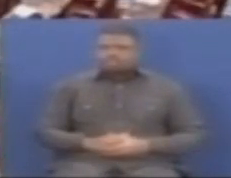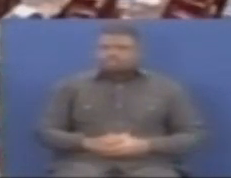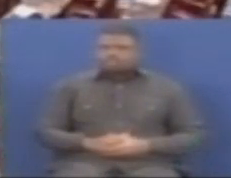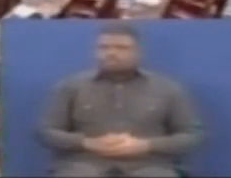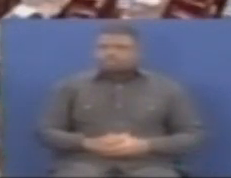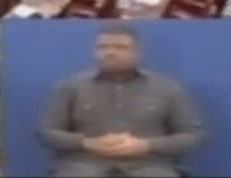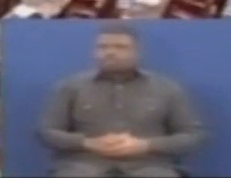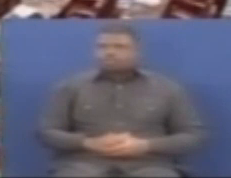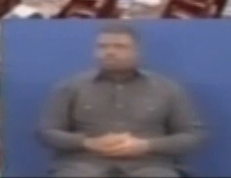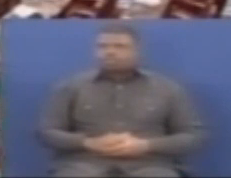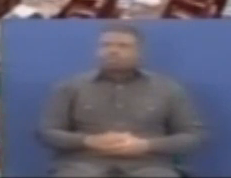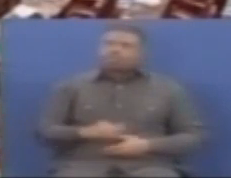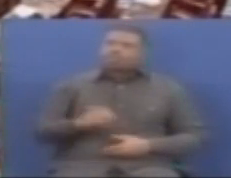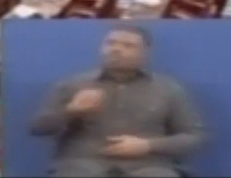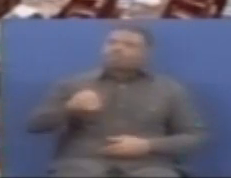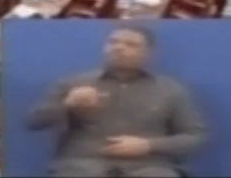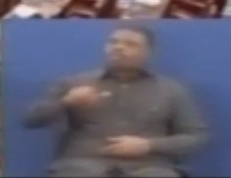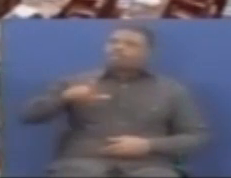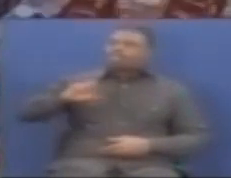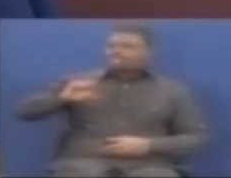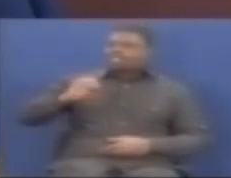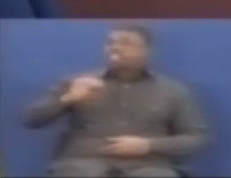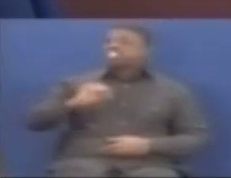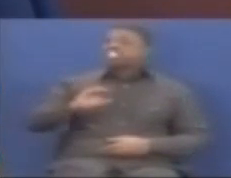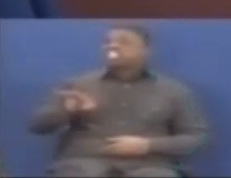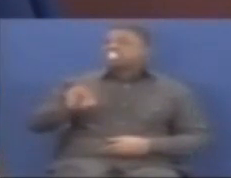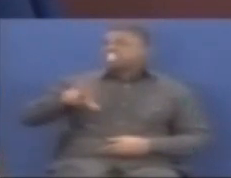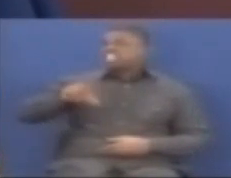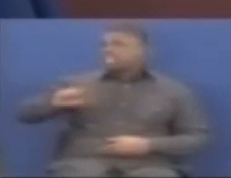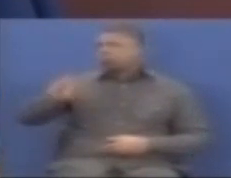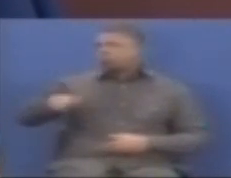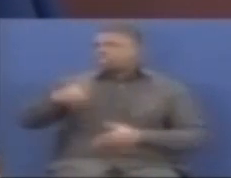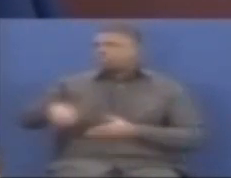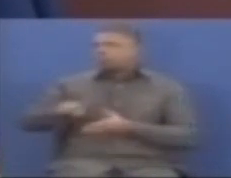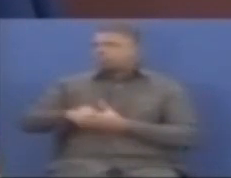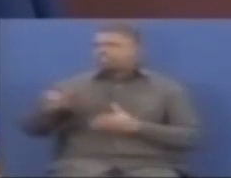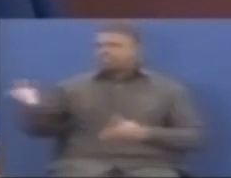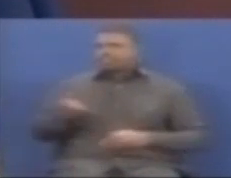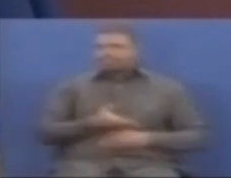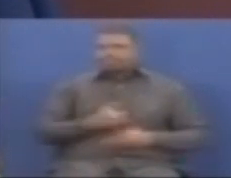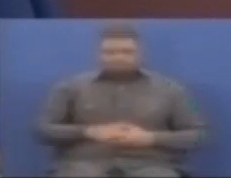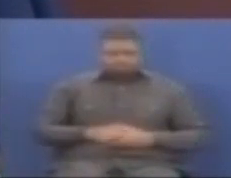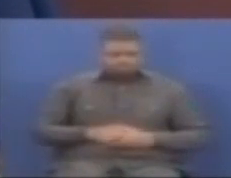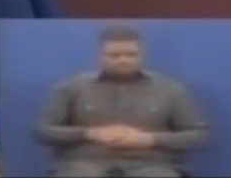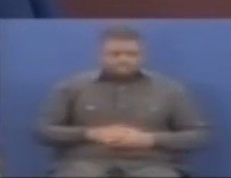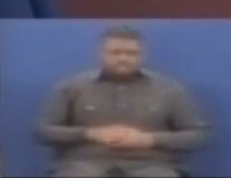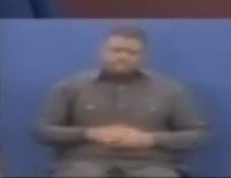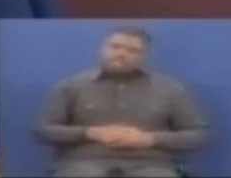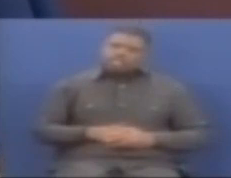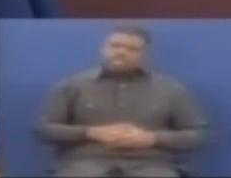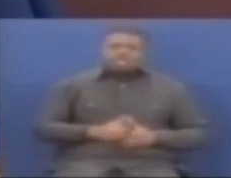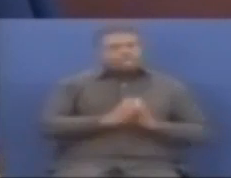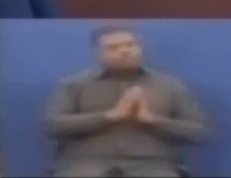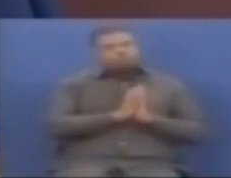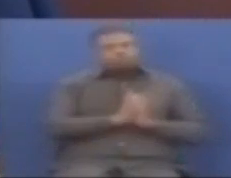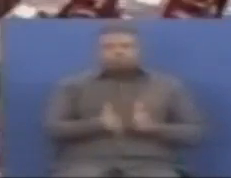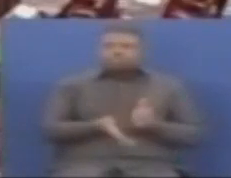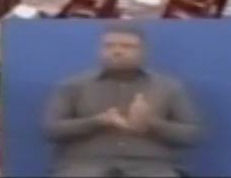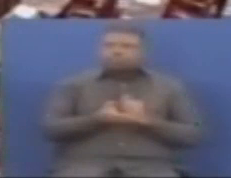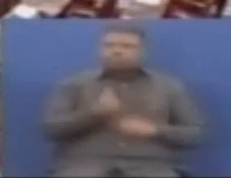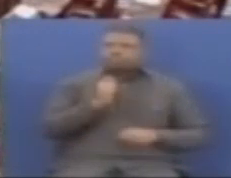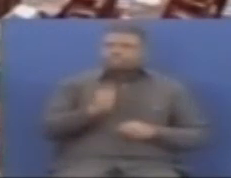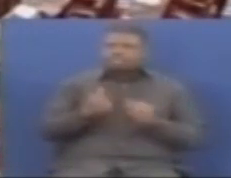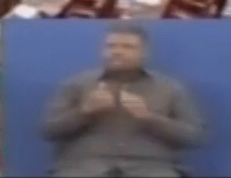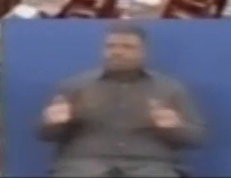Mheshimiwa Anne Kilango Malechela, swali la nyongeza. Nashukuru Mheshimiwa Naibu Spika kupata nafasi. Mheshimiwa Naibu